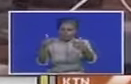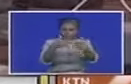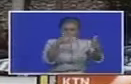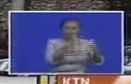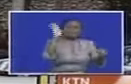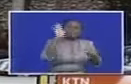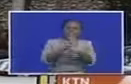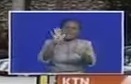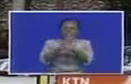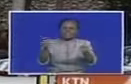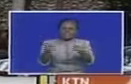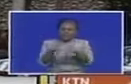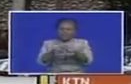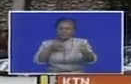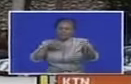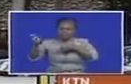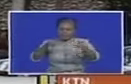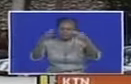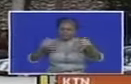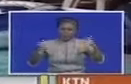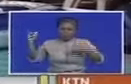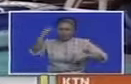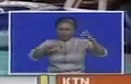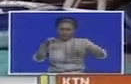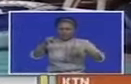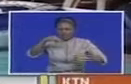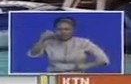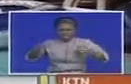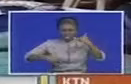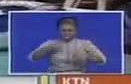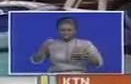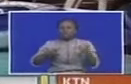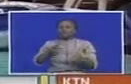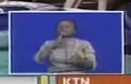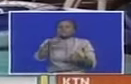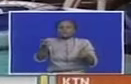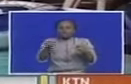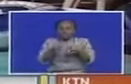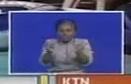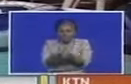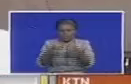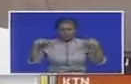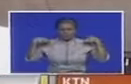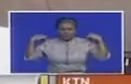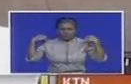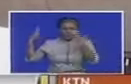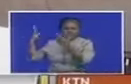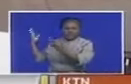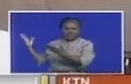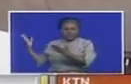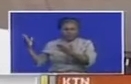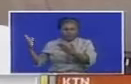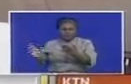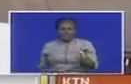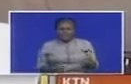haswa watalii wa kigeni na humu nchini, ambao hujivinjari ufukweni na mavazi haya ya kuogelea. Paja lote